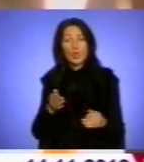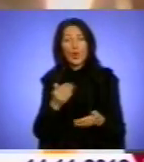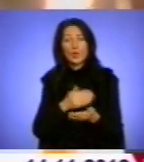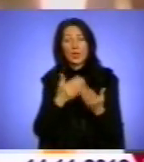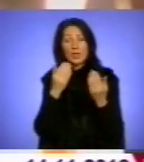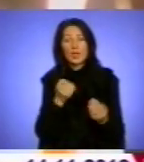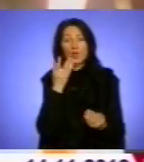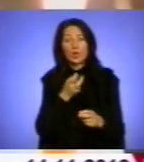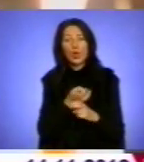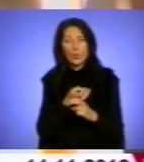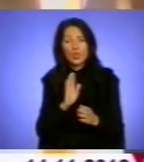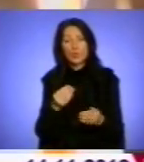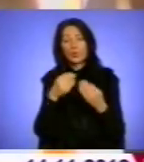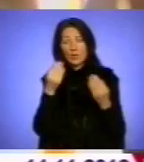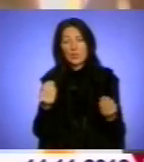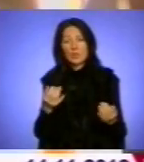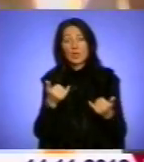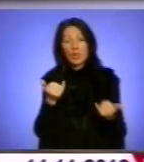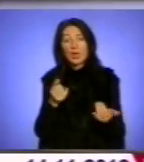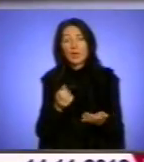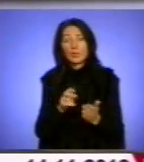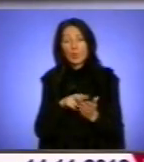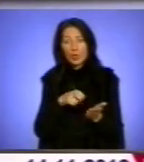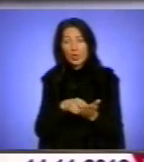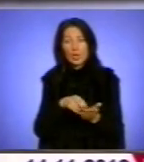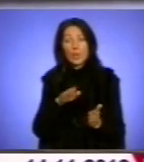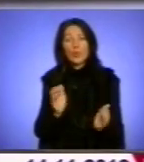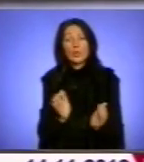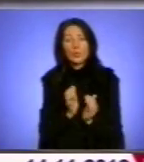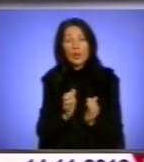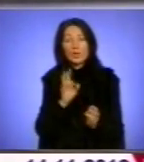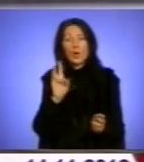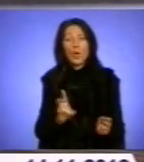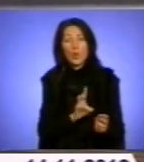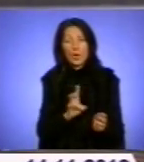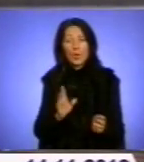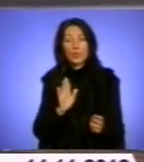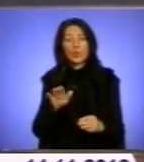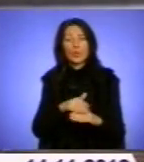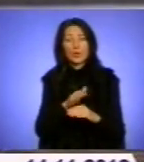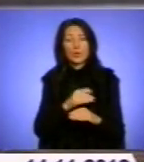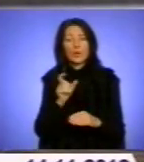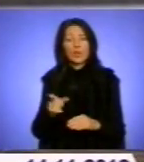на почитання. Потім святиня зберігатиметься у храмі, мощами праведника будуть благословляти віруючих.